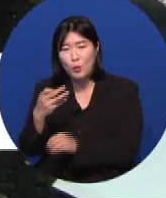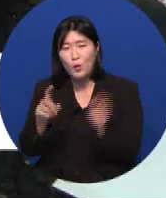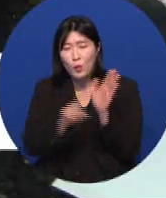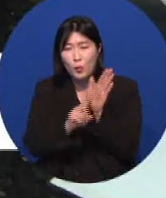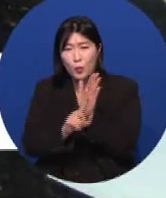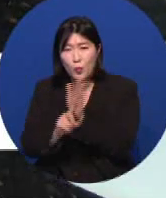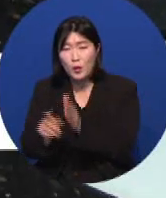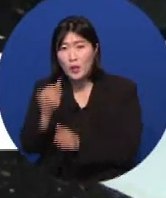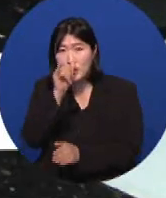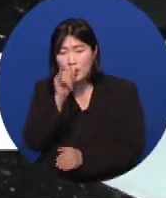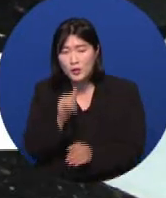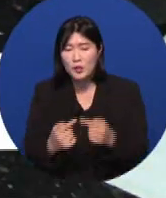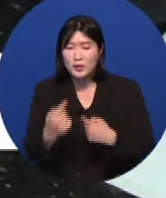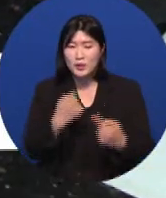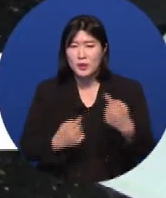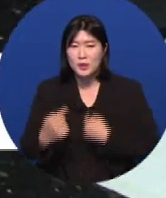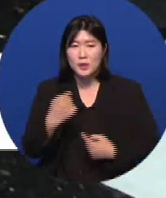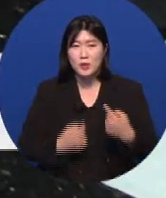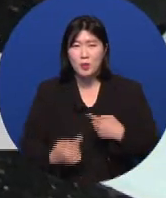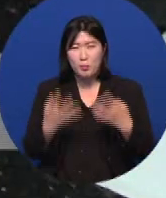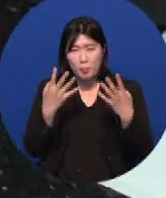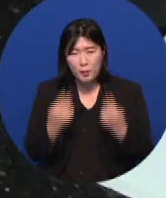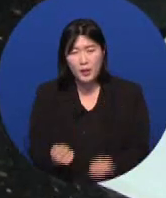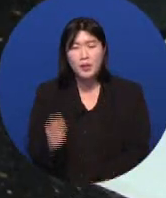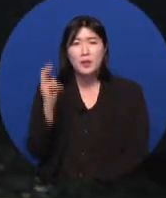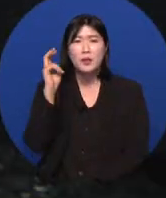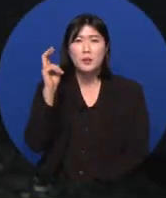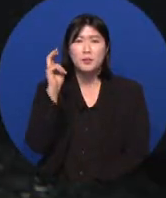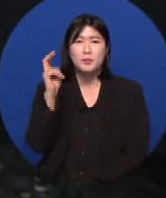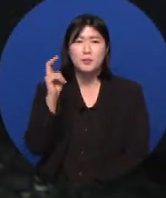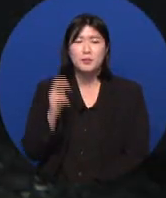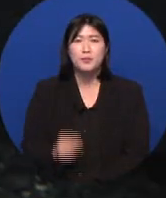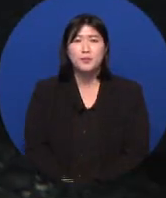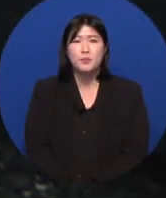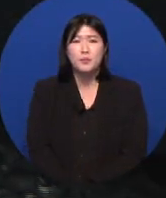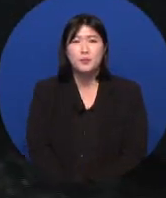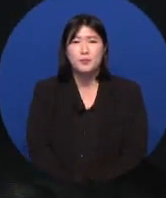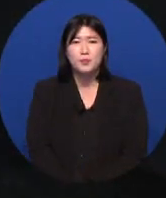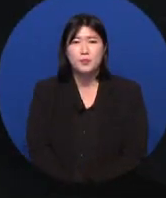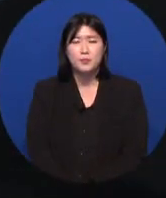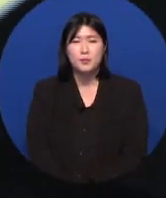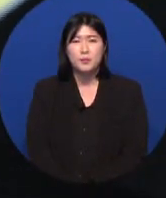추가 캐쉬백 등 다양한 혜택 때문에 발행 수요가 크게 증가한 것으로 분석했습니다